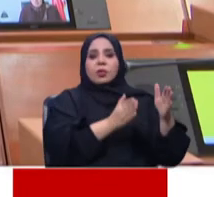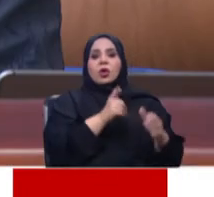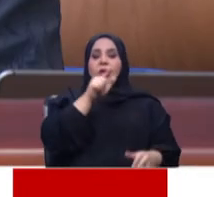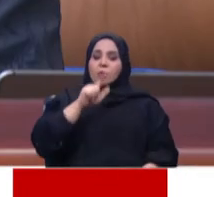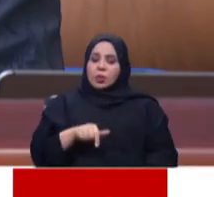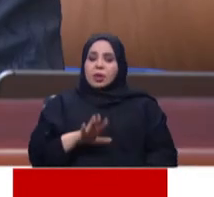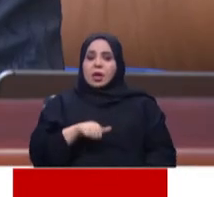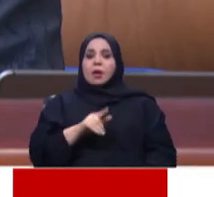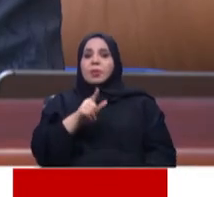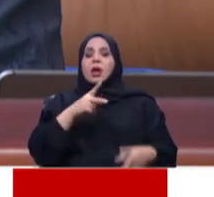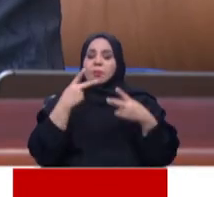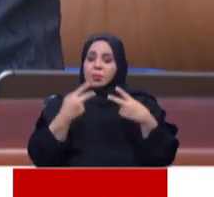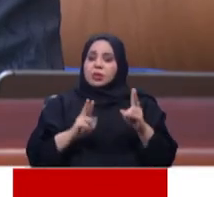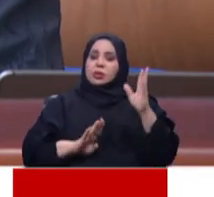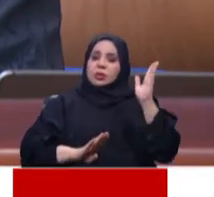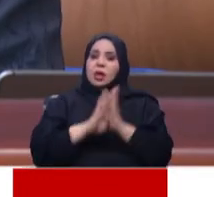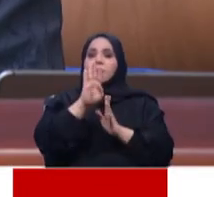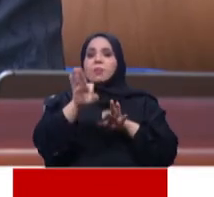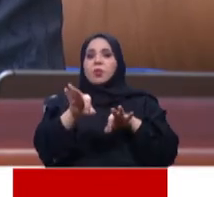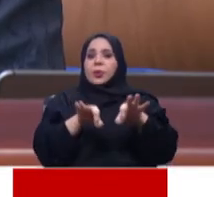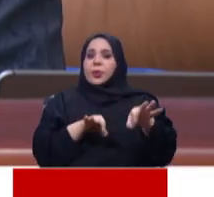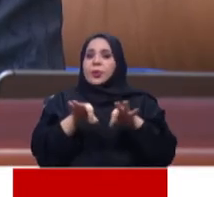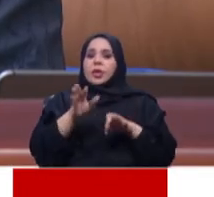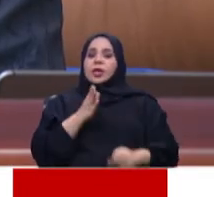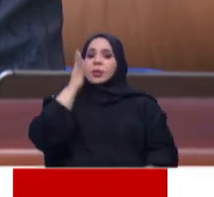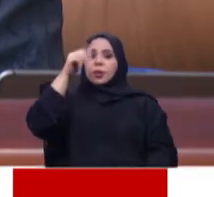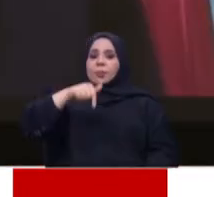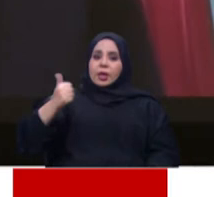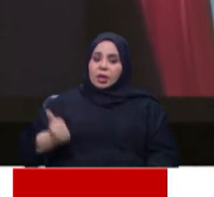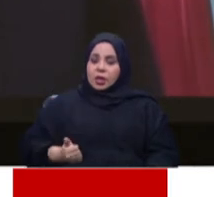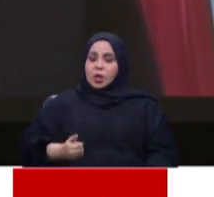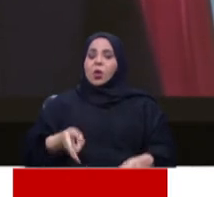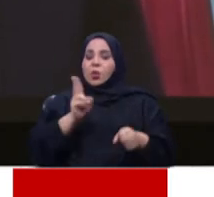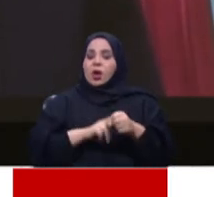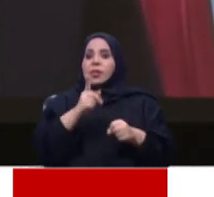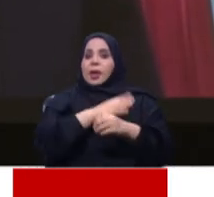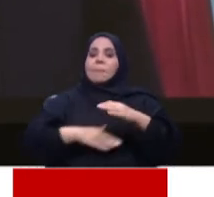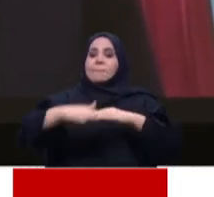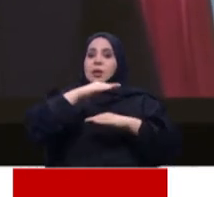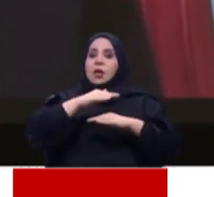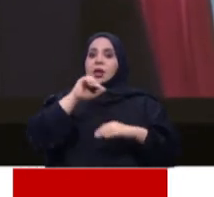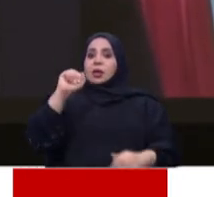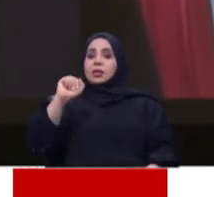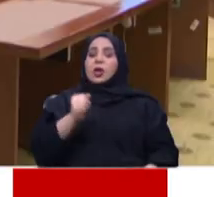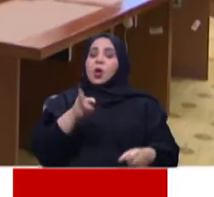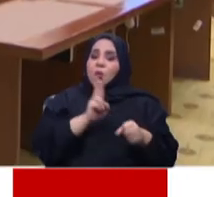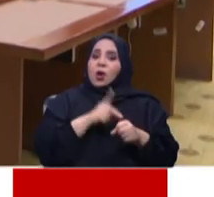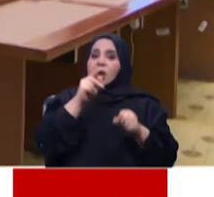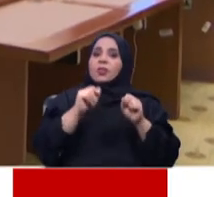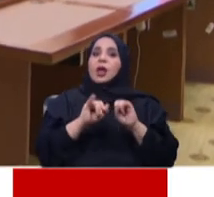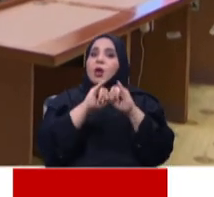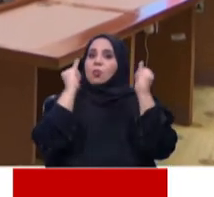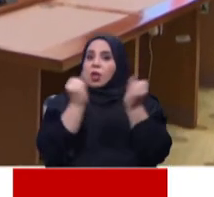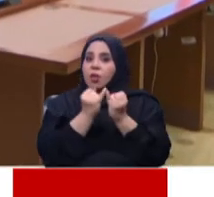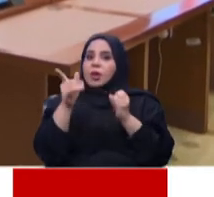الدبلوماسية البرلمانية البحرينية أن تصنع لها مكانة خاصة في المنظمات، خصوصا في ظل المشروع الإصلاحي